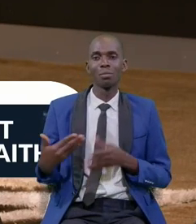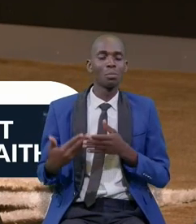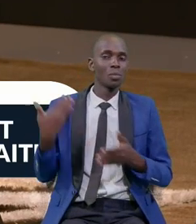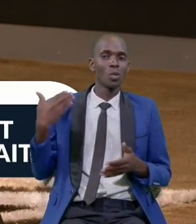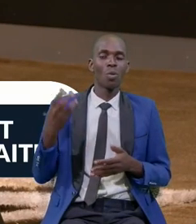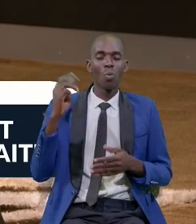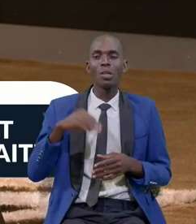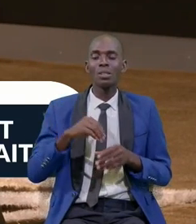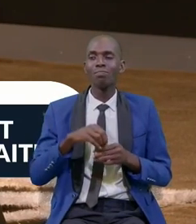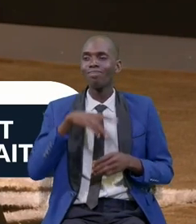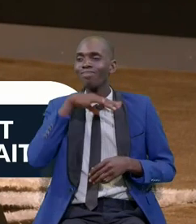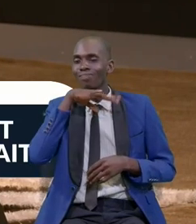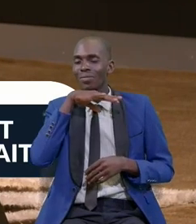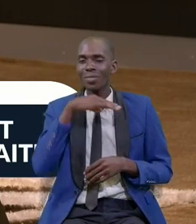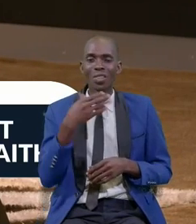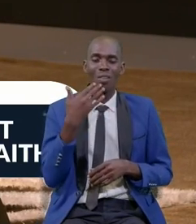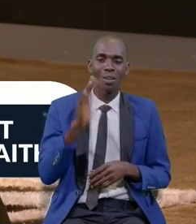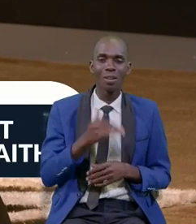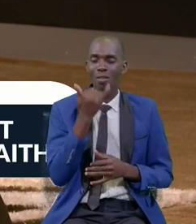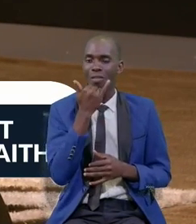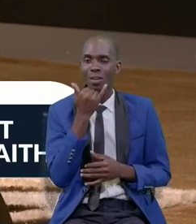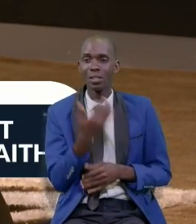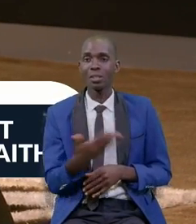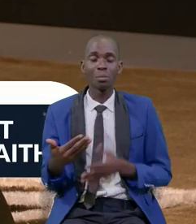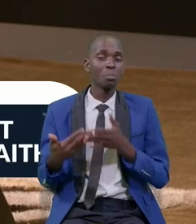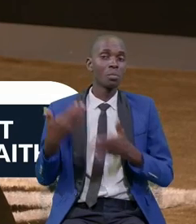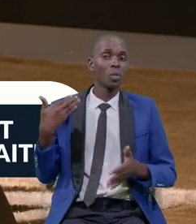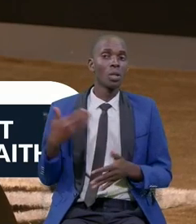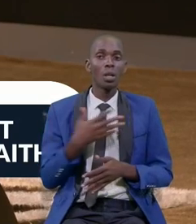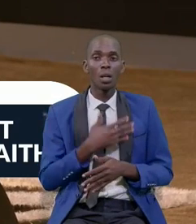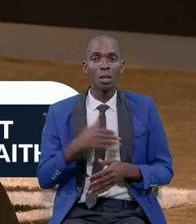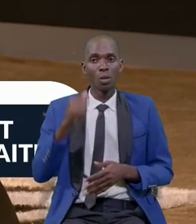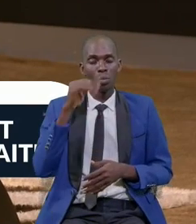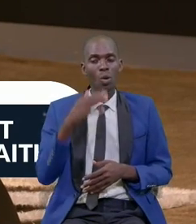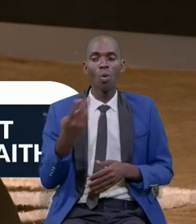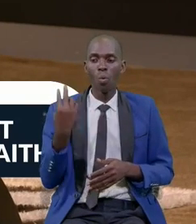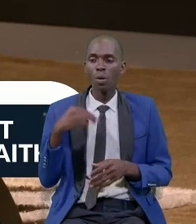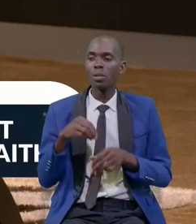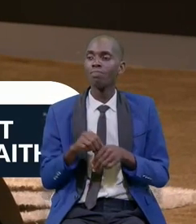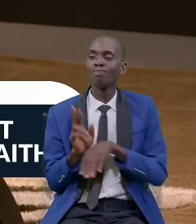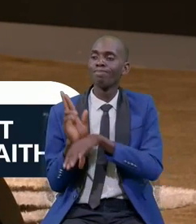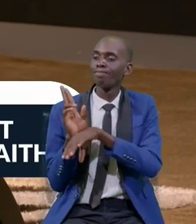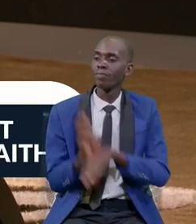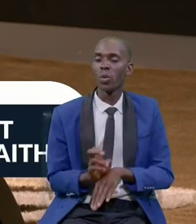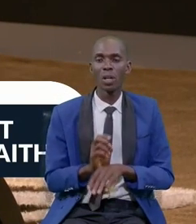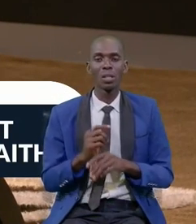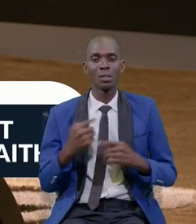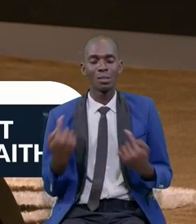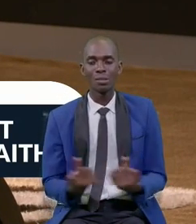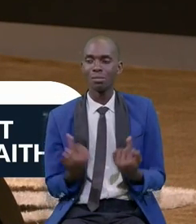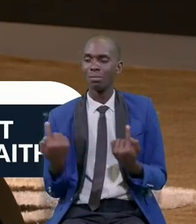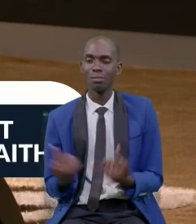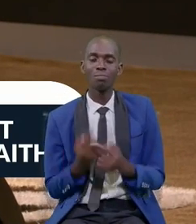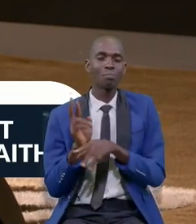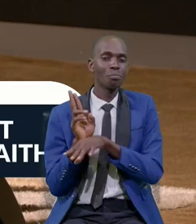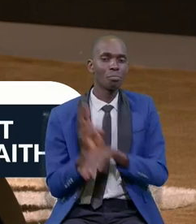dans la souillure, dans l'abomination, elle était dans les péchés mignons. Mais maintenant,